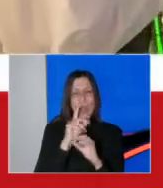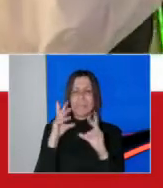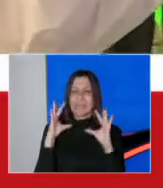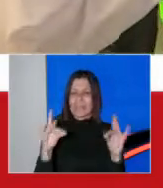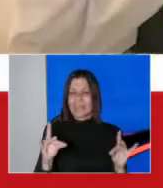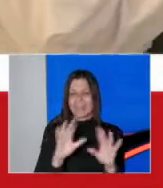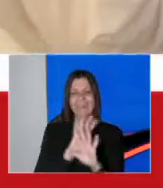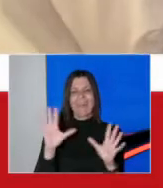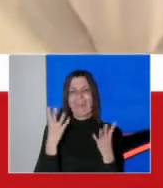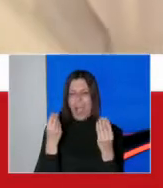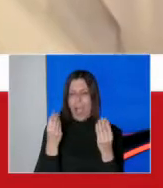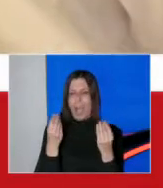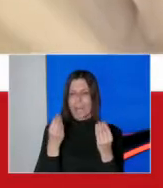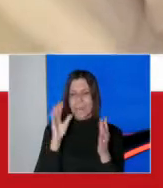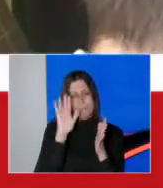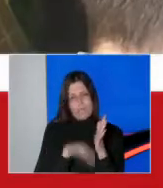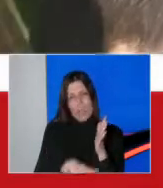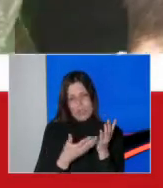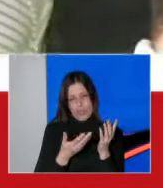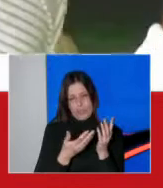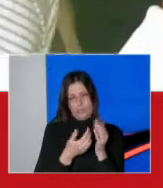רק הרבה פחות.